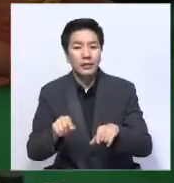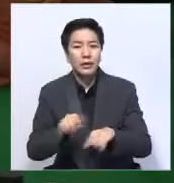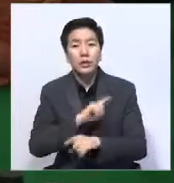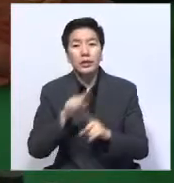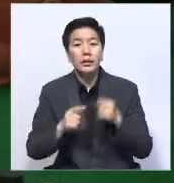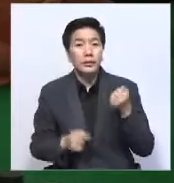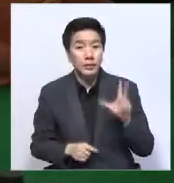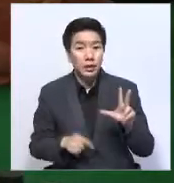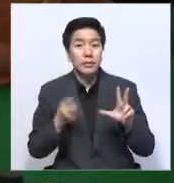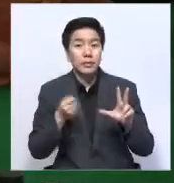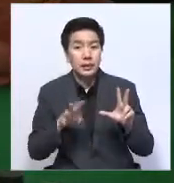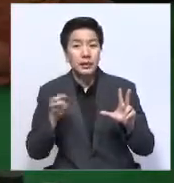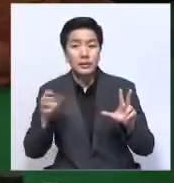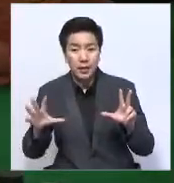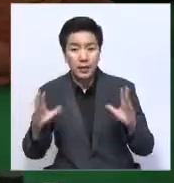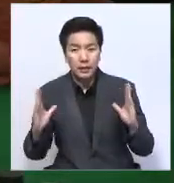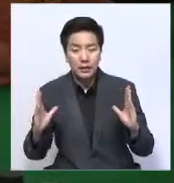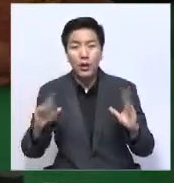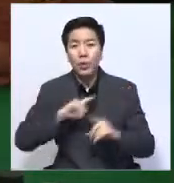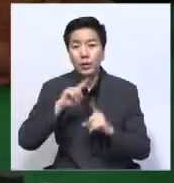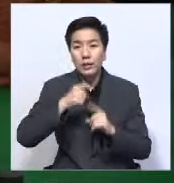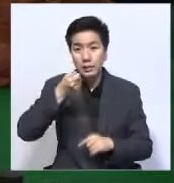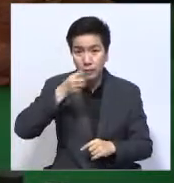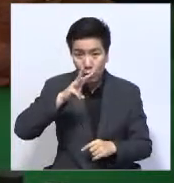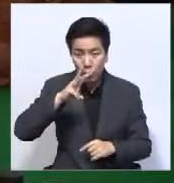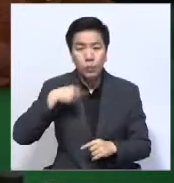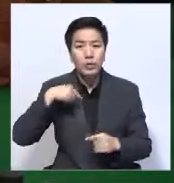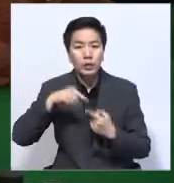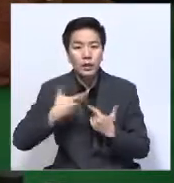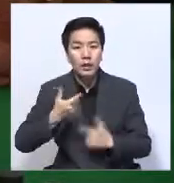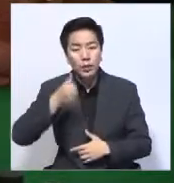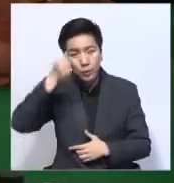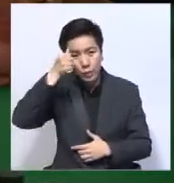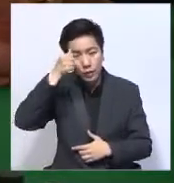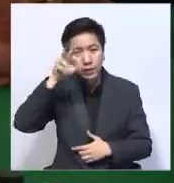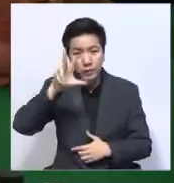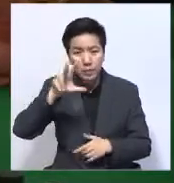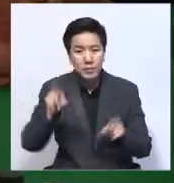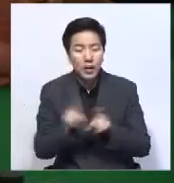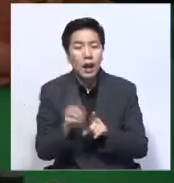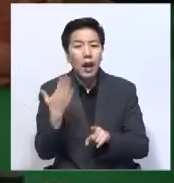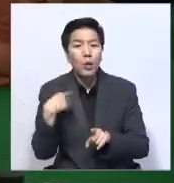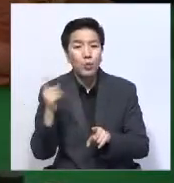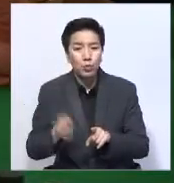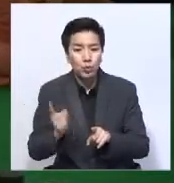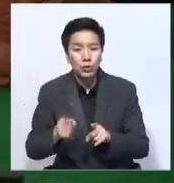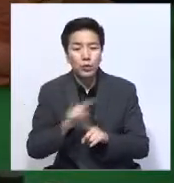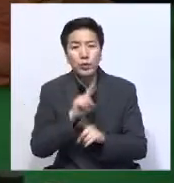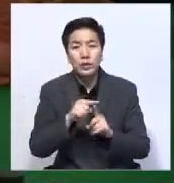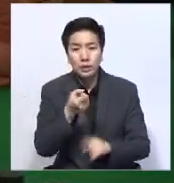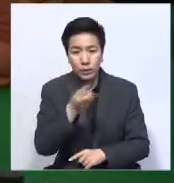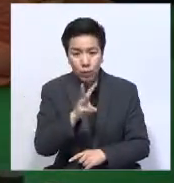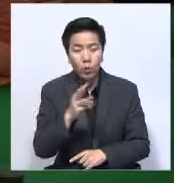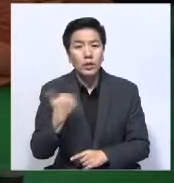13 14 15นะจะใส่บาตรธรรมดาความที่16เขาจะใส่บาตร3วันเหมือนเดิมแต่ตอนช่วงที่16เข